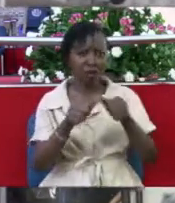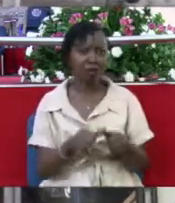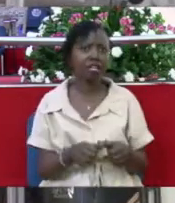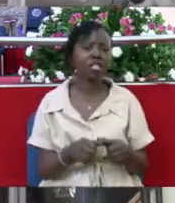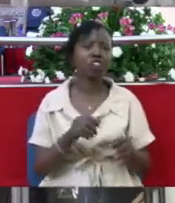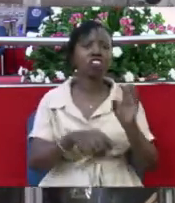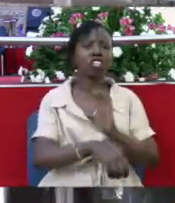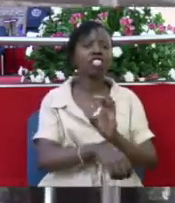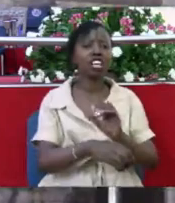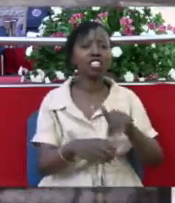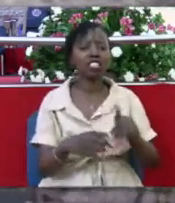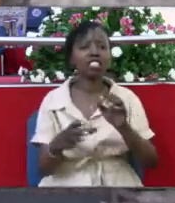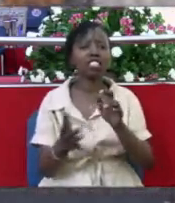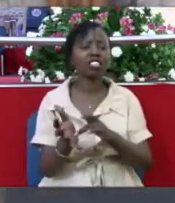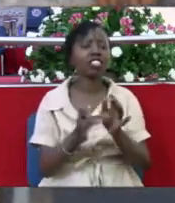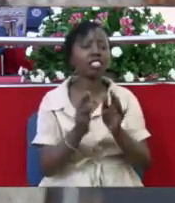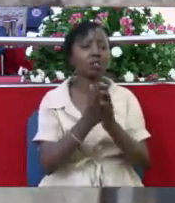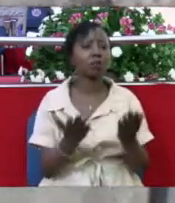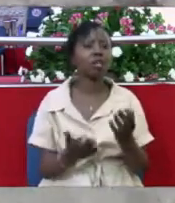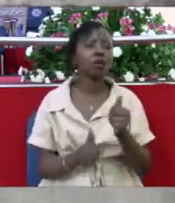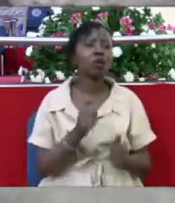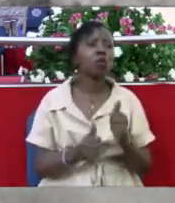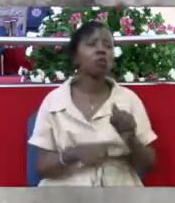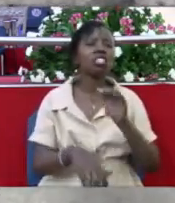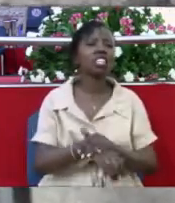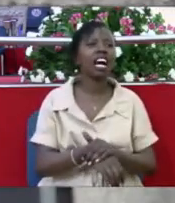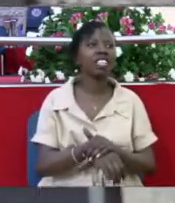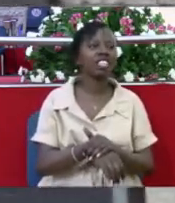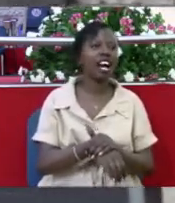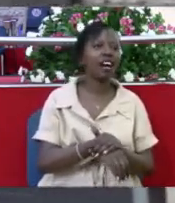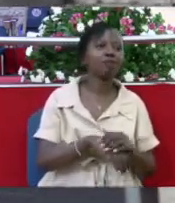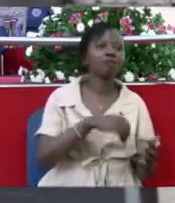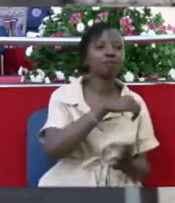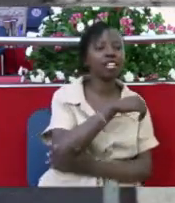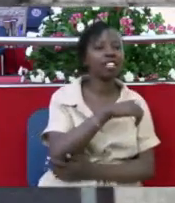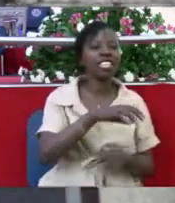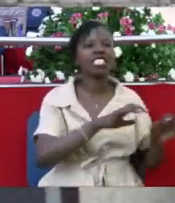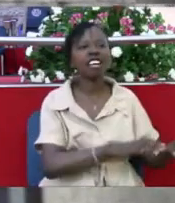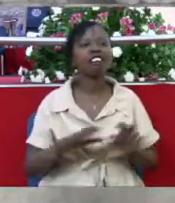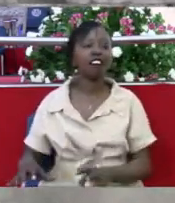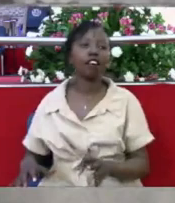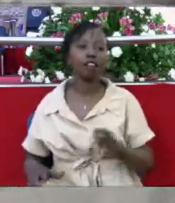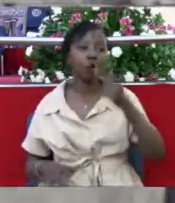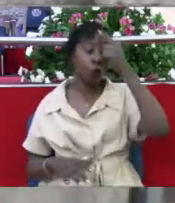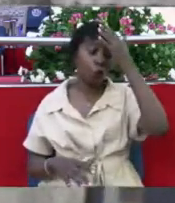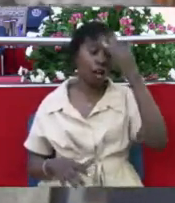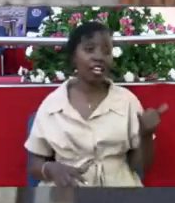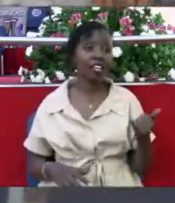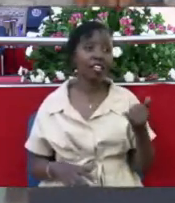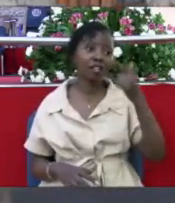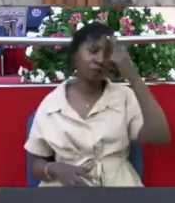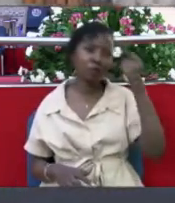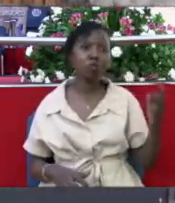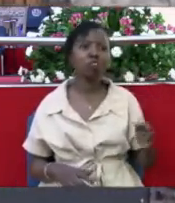that was constantly persecuted because of their beliefs. Tukikumbushwa katika kanisa la mwanzo watu ambao waliweza kuumizwa kwa sababu